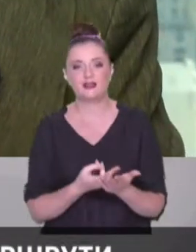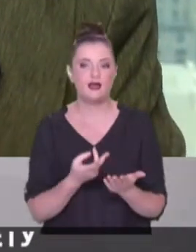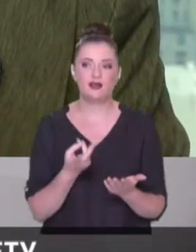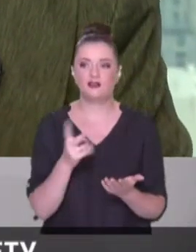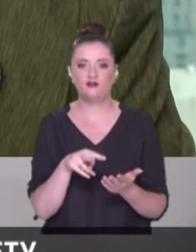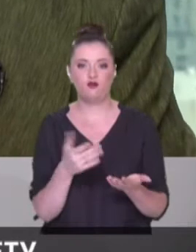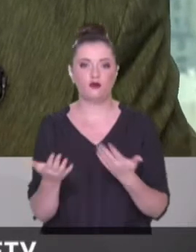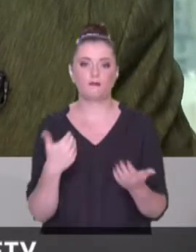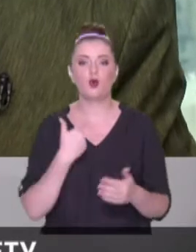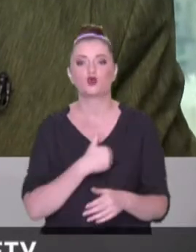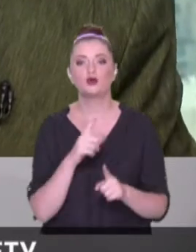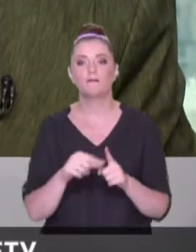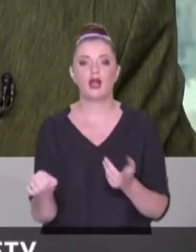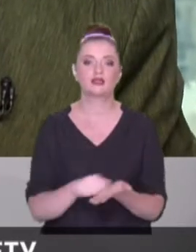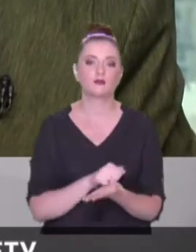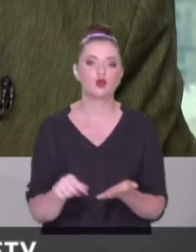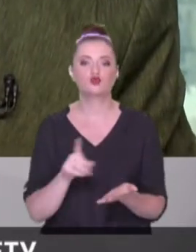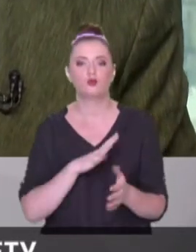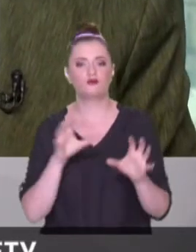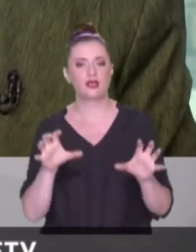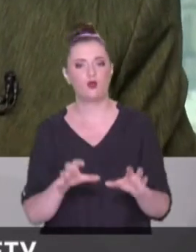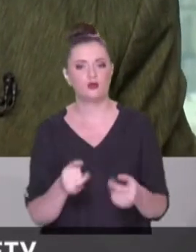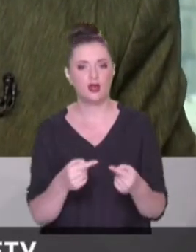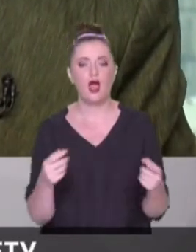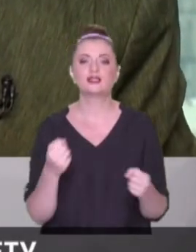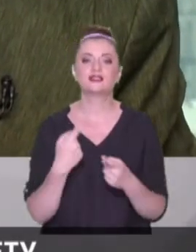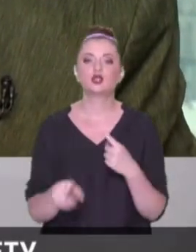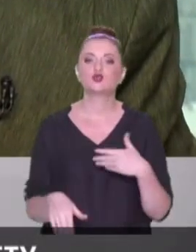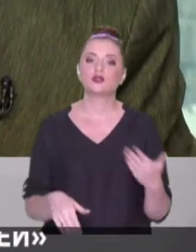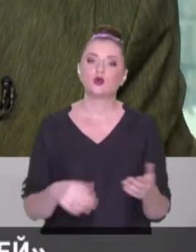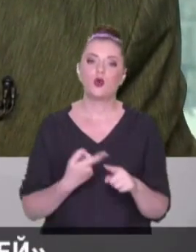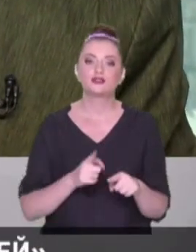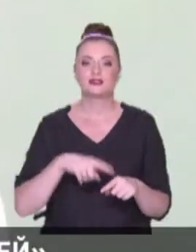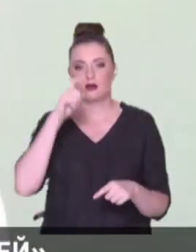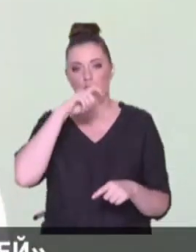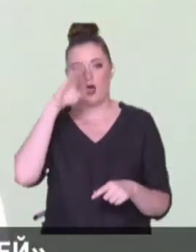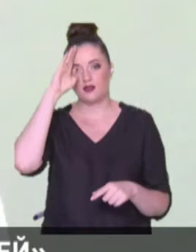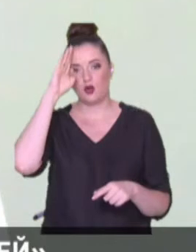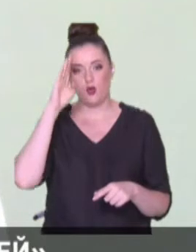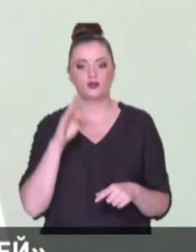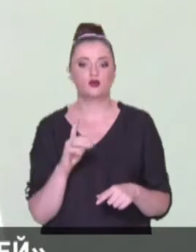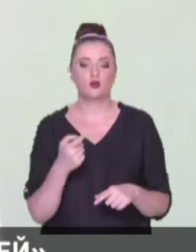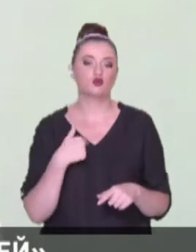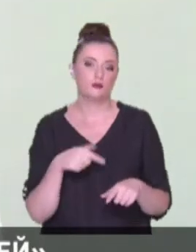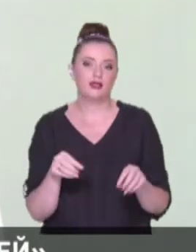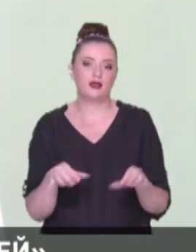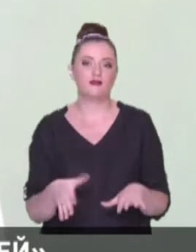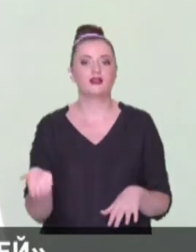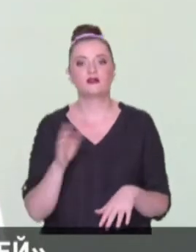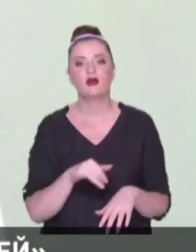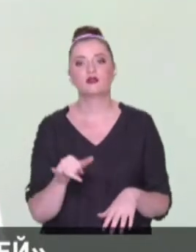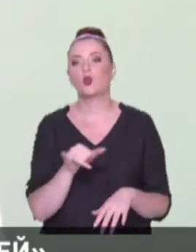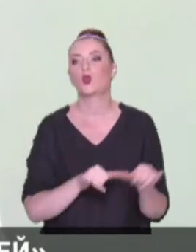ми хочемо правил, процедур, щоб був закон і тому подібне. А з іншої сторони, оцих поганих хлопців, чому поганих, бо ми так вирішили, давайте кудись в